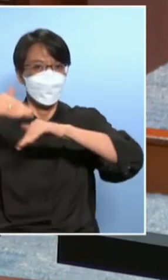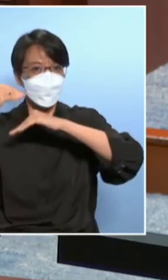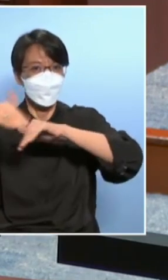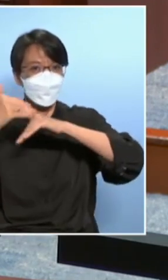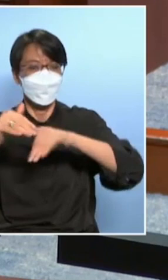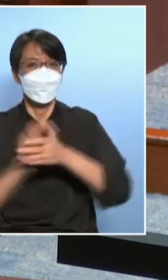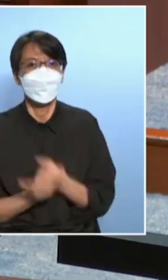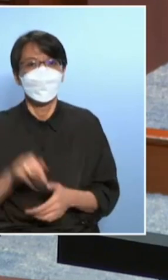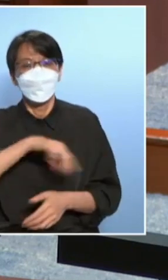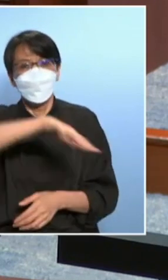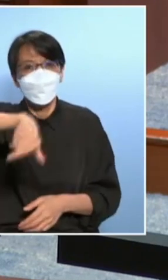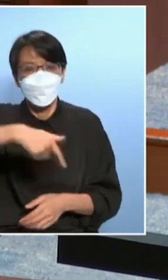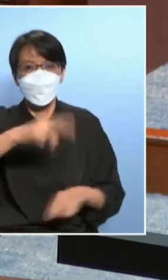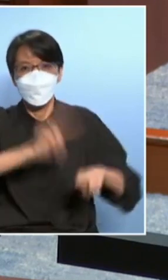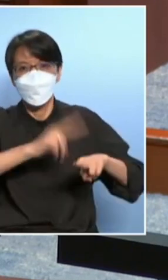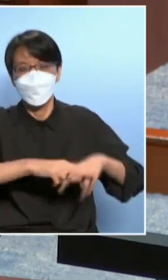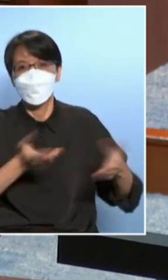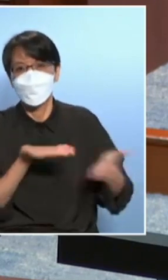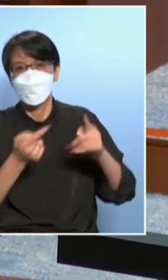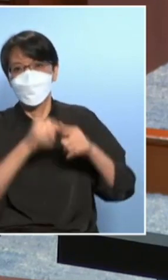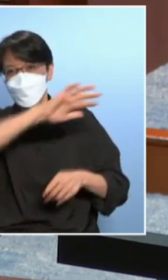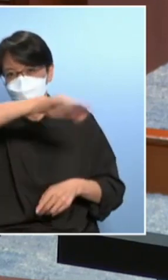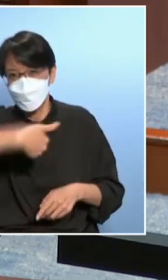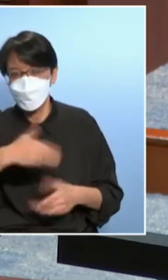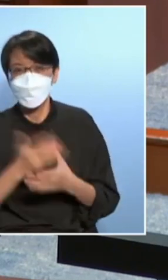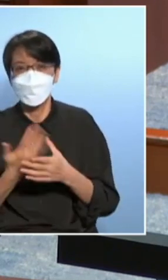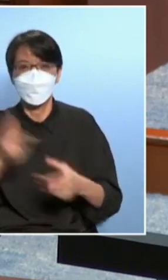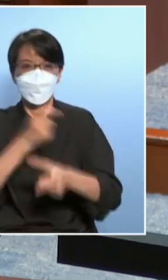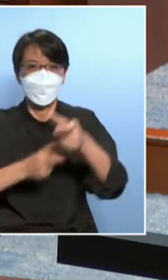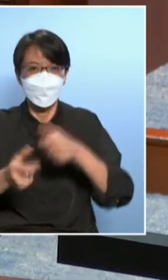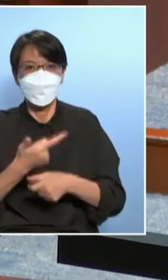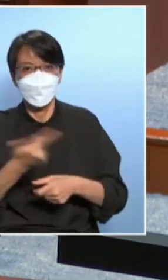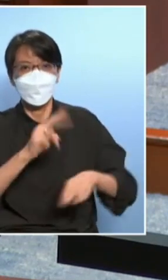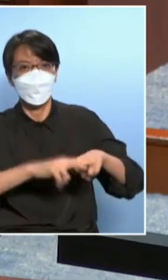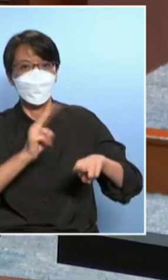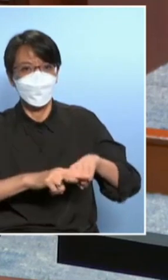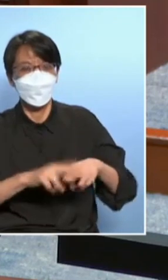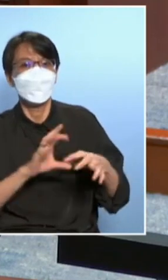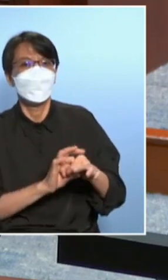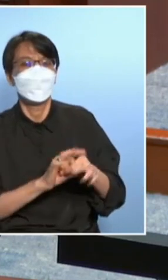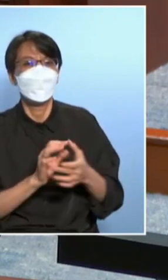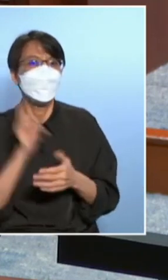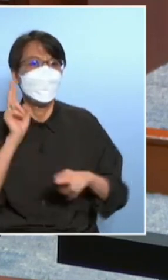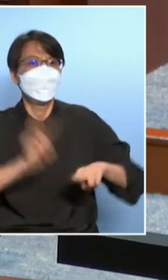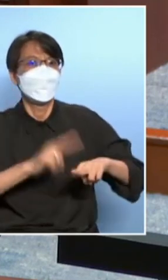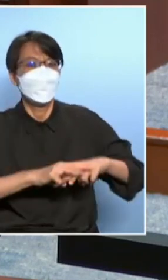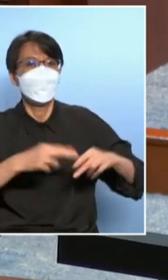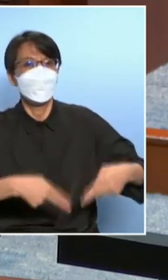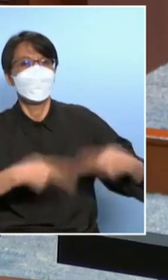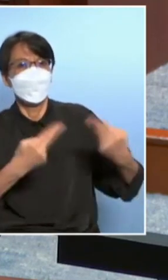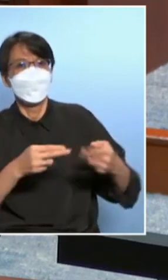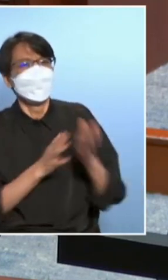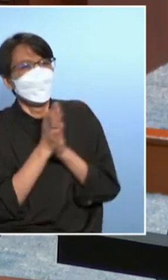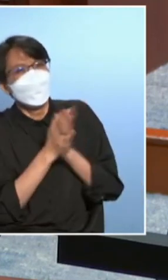望就係國內嘅遊客過嚟香港咧，因為大部分嘅生意其實都係國內過嚟嘅，咁所以同國內通關一路都係我哋嘅期望。